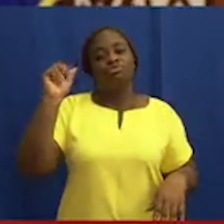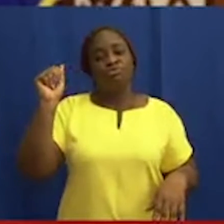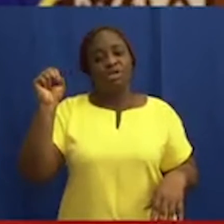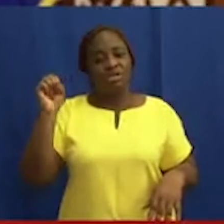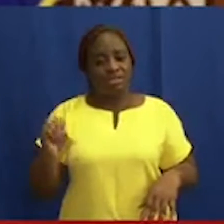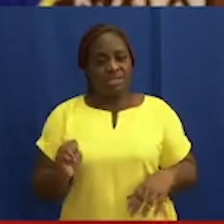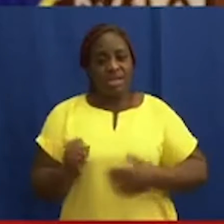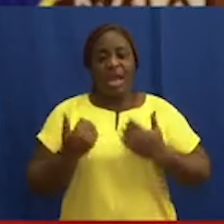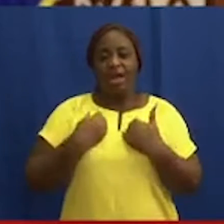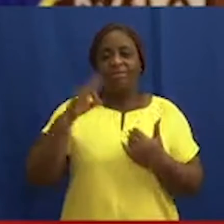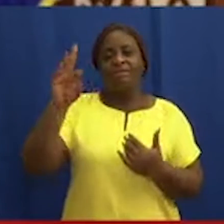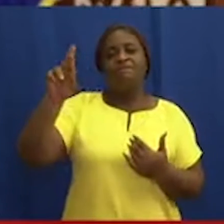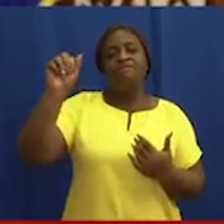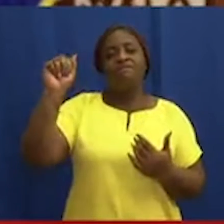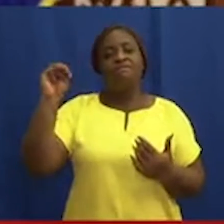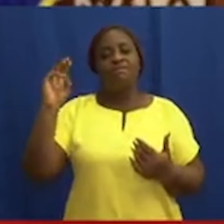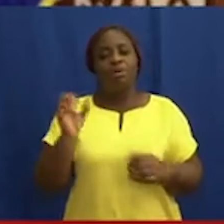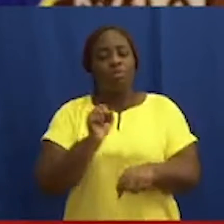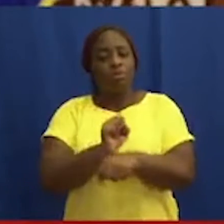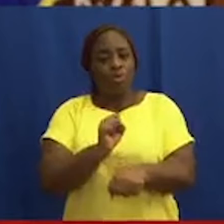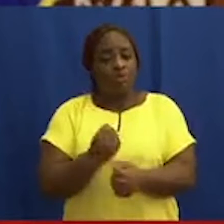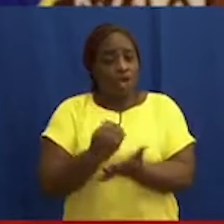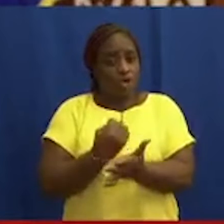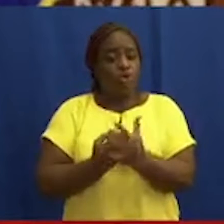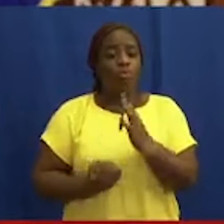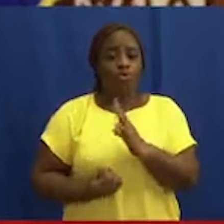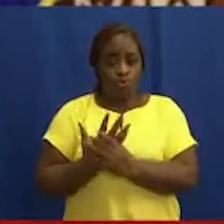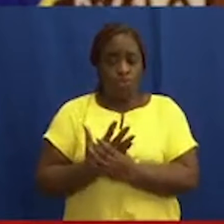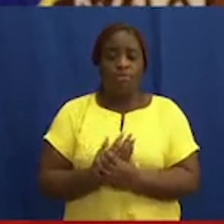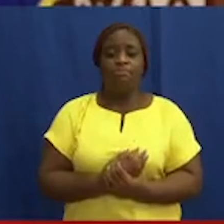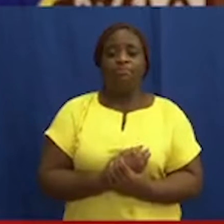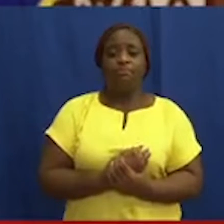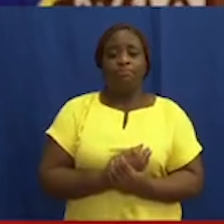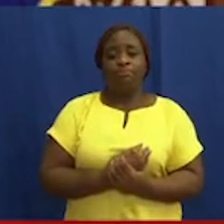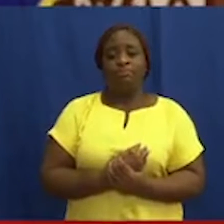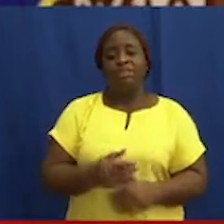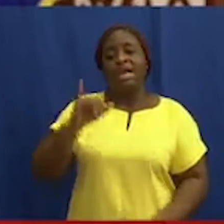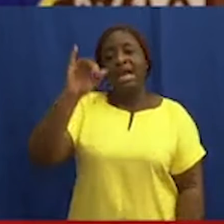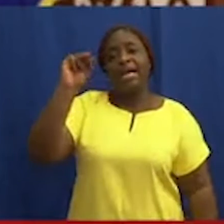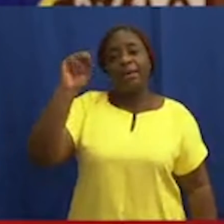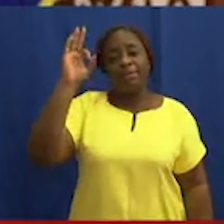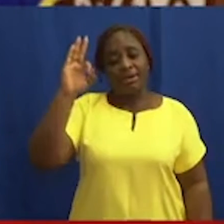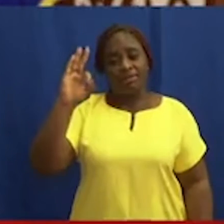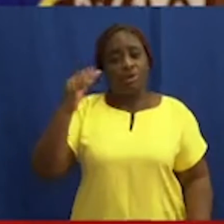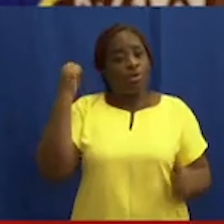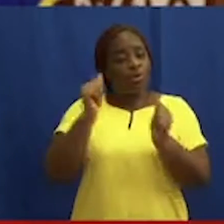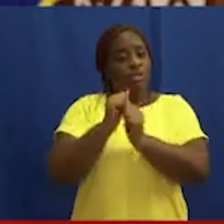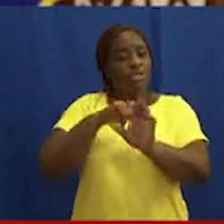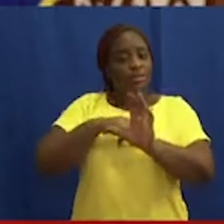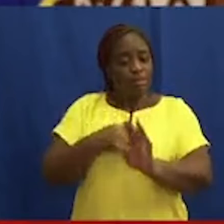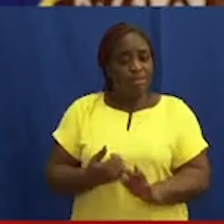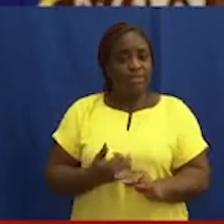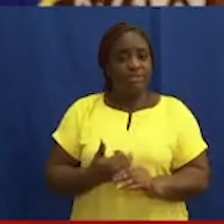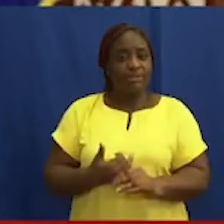ne musamman kan irin kayayyaki da muke shigowa da su a sanadiyar haka muna daukan wasu